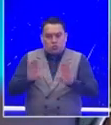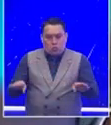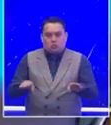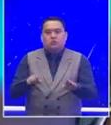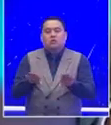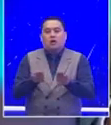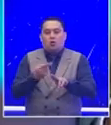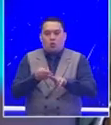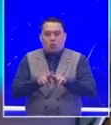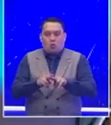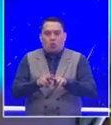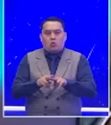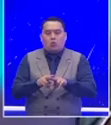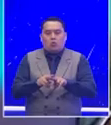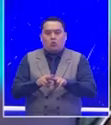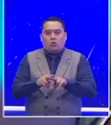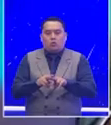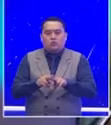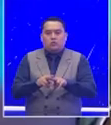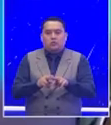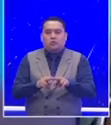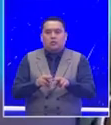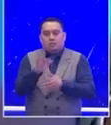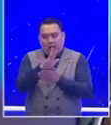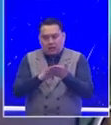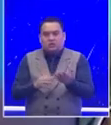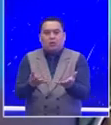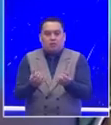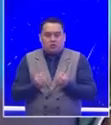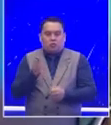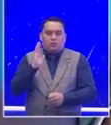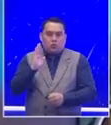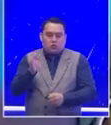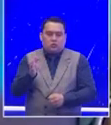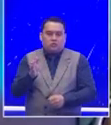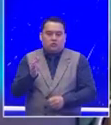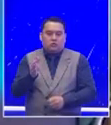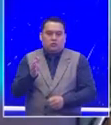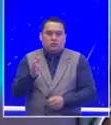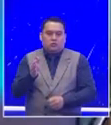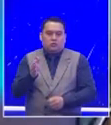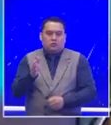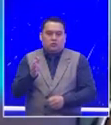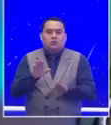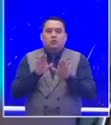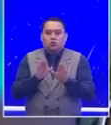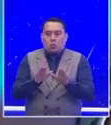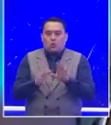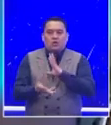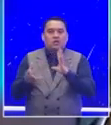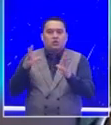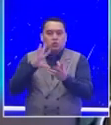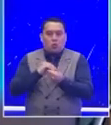которое регламентирует эту сферу, и у нас стипендии начисляются и только по